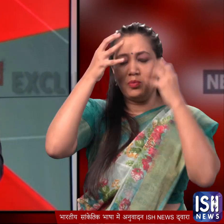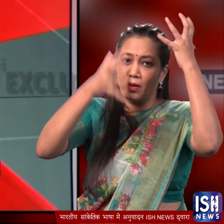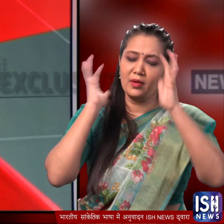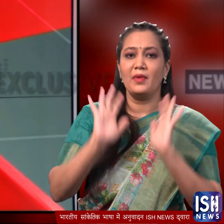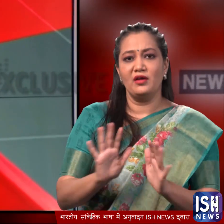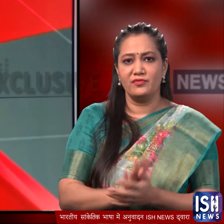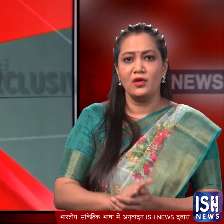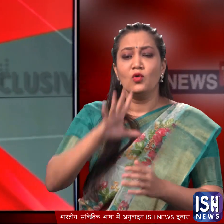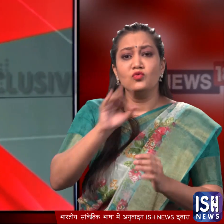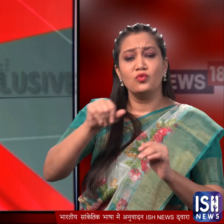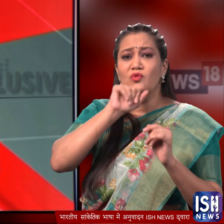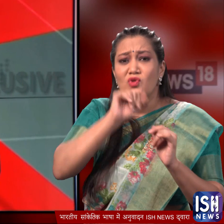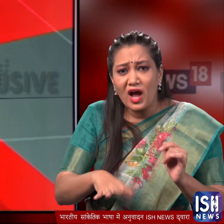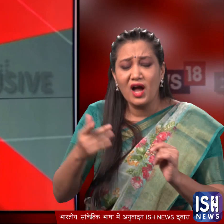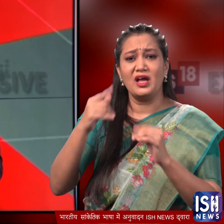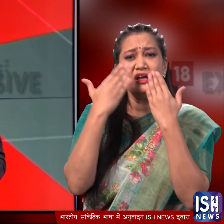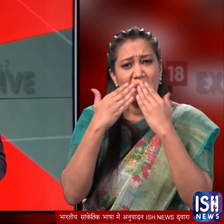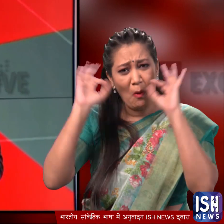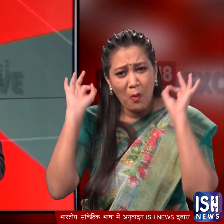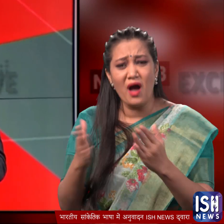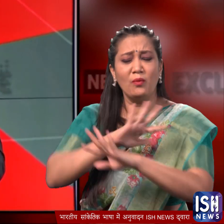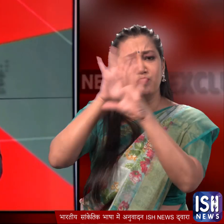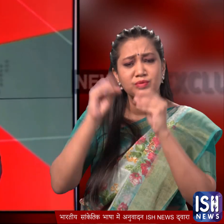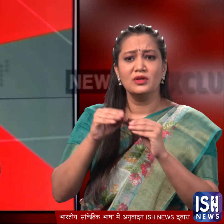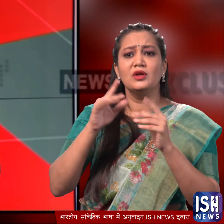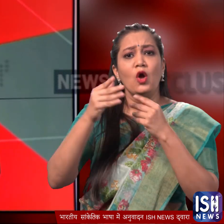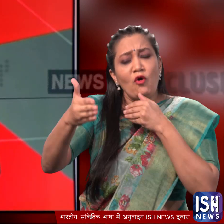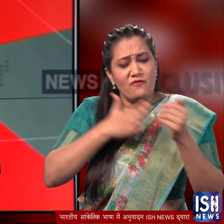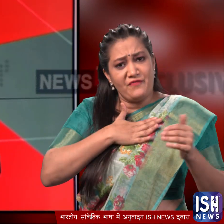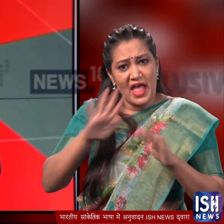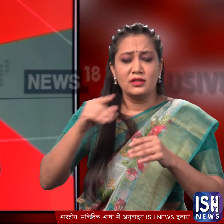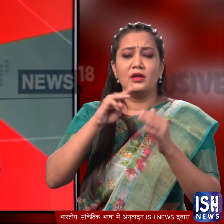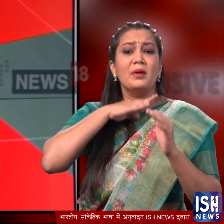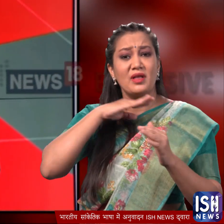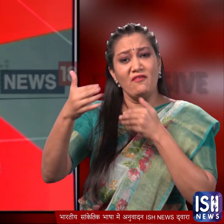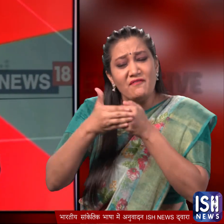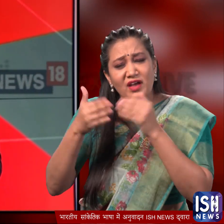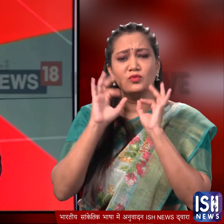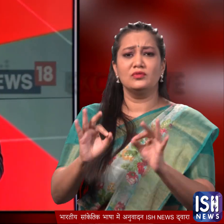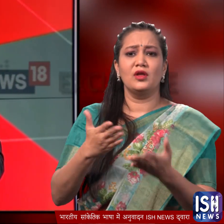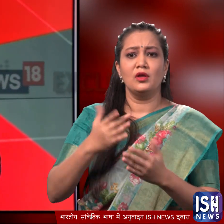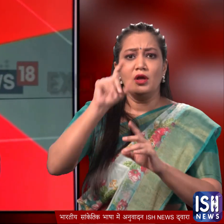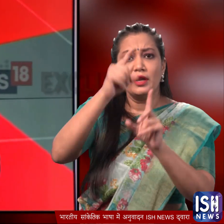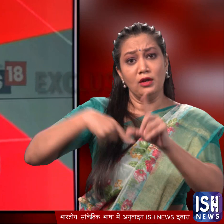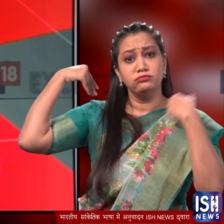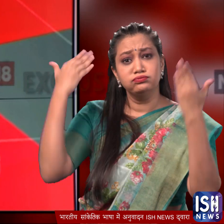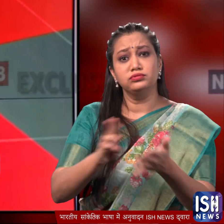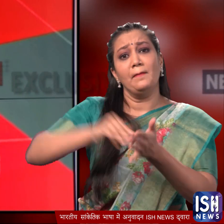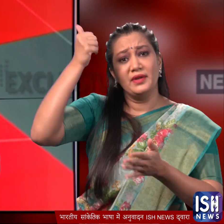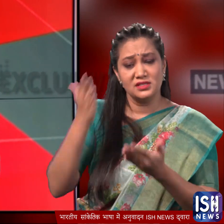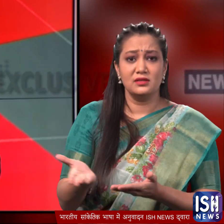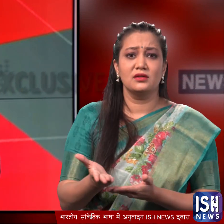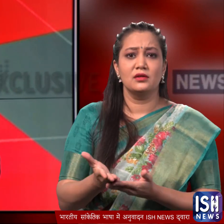को टीएमसी का पढ़ा लिखा, समझदार, युवा चेहरा माना जाता था। वो ममता बनर्जी के भरोसेमंद नेताओं में एक थे जो करीब 10 साल से मंत्री